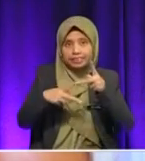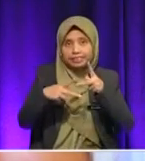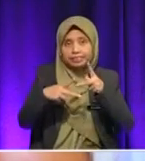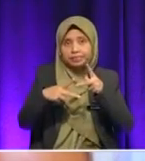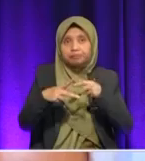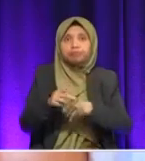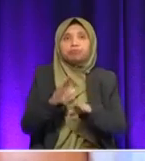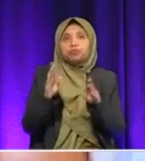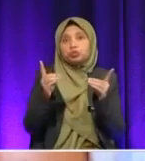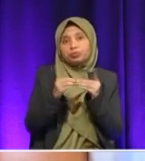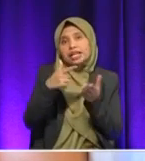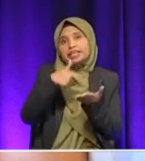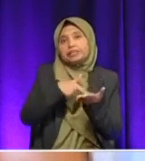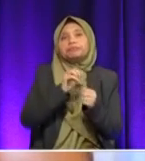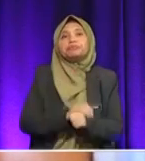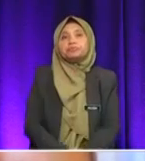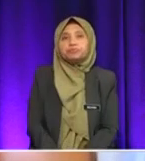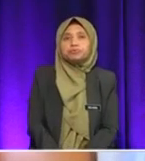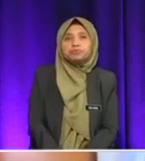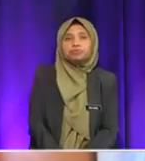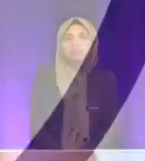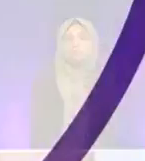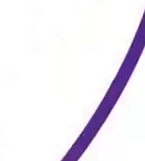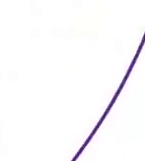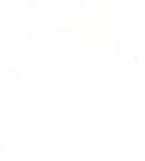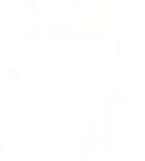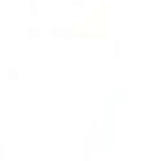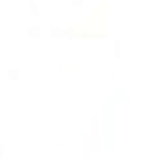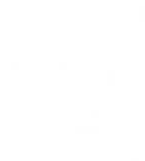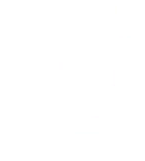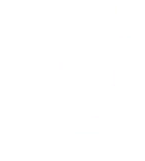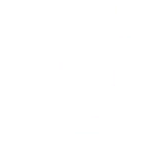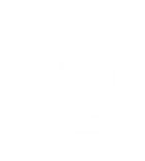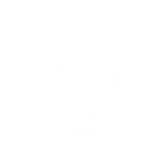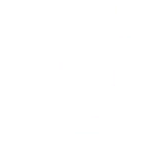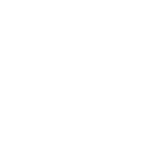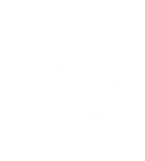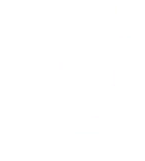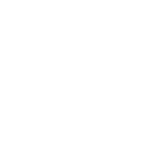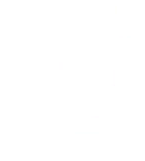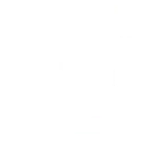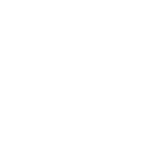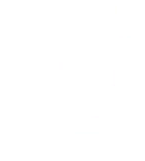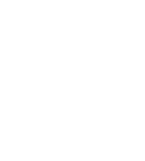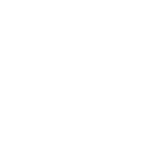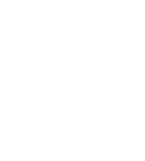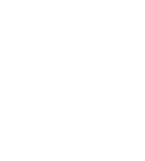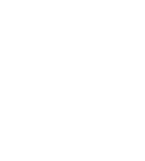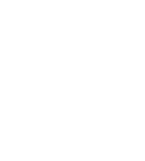website asfian 2022 Hai Sidik TV GPM